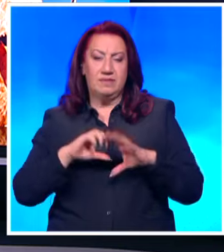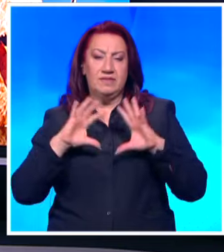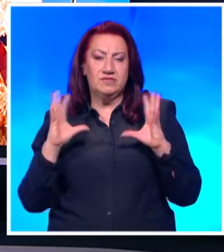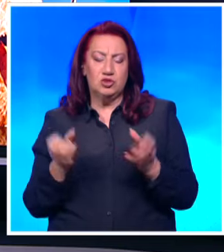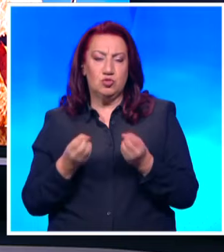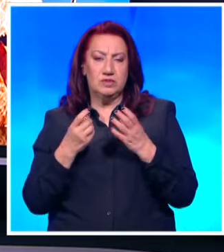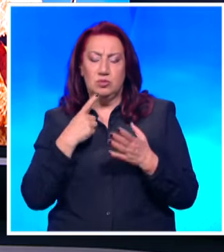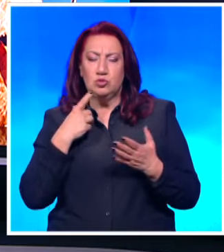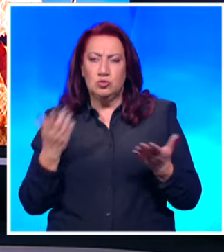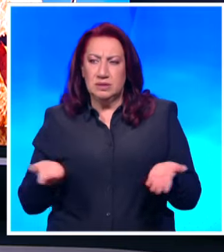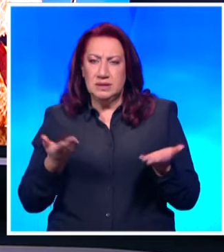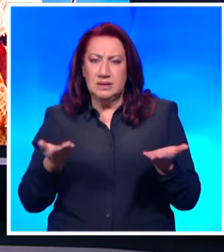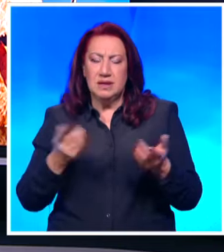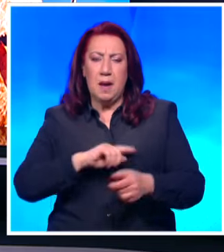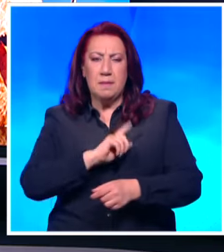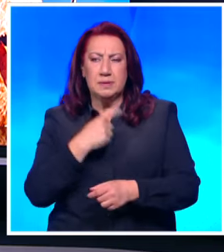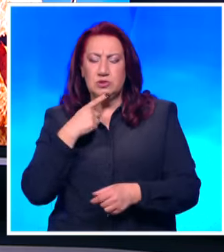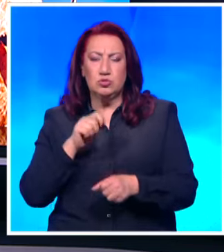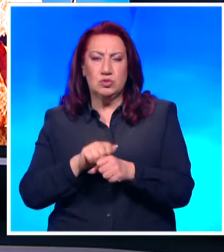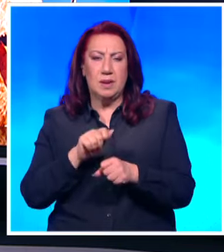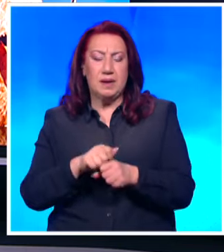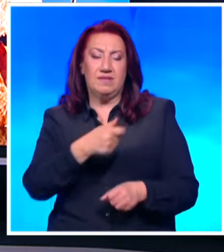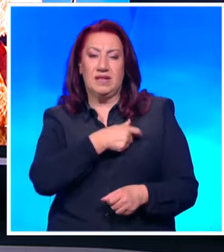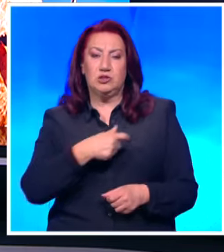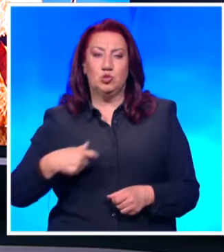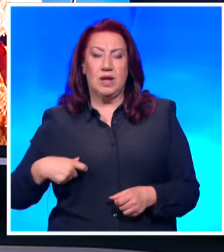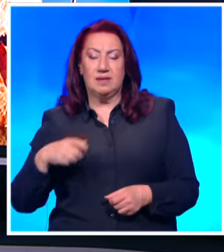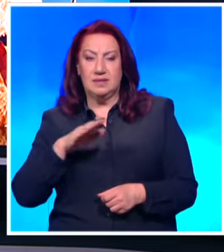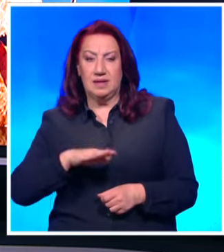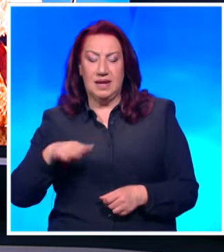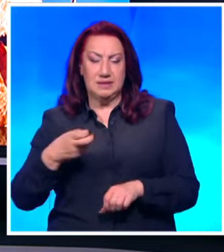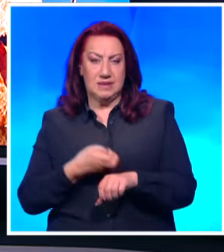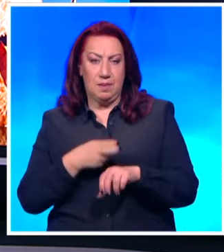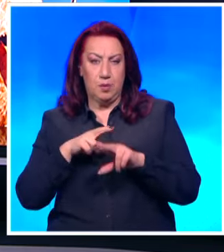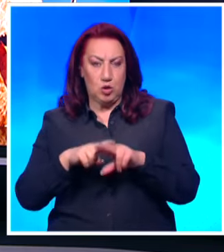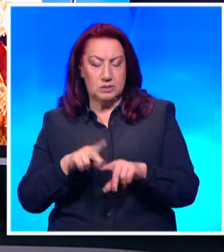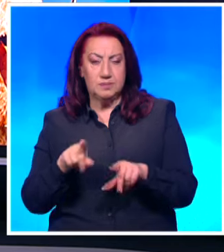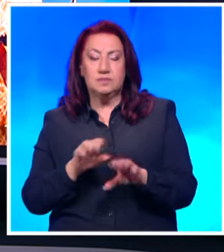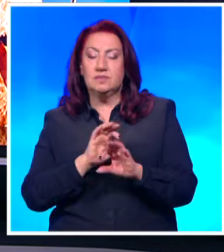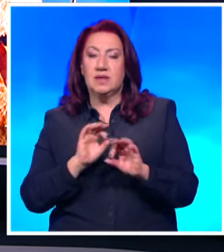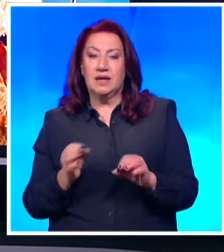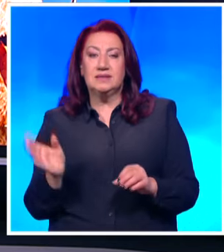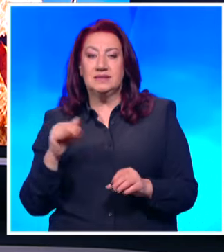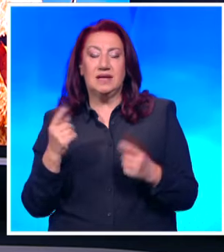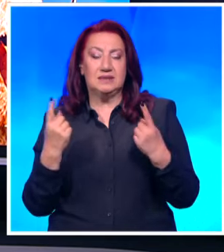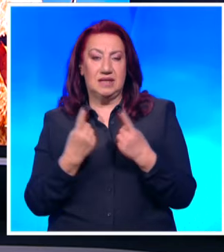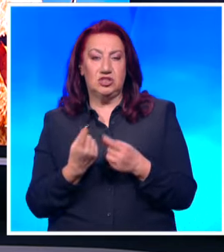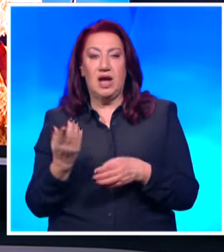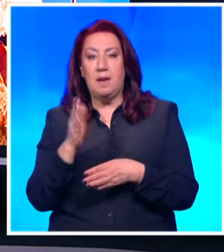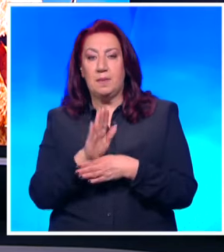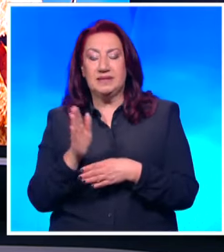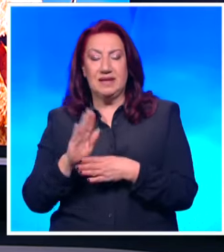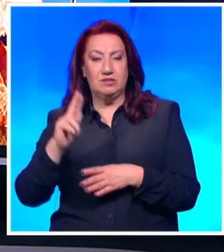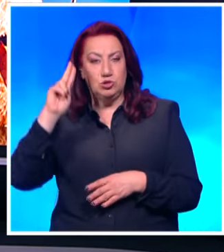ускори процесите по изграждането на национална детска болница. Това стана ясно след среща между представители на служебното правителство